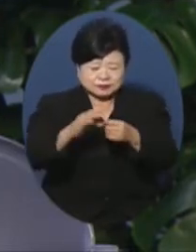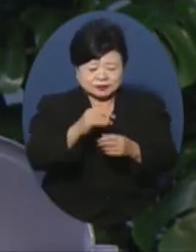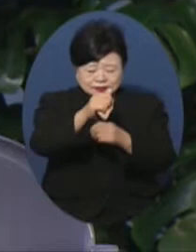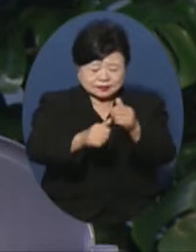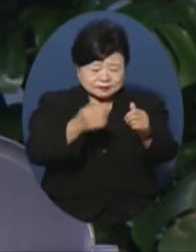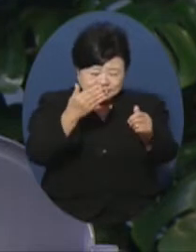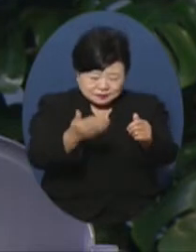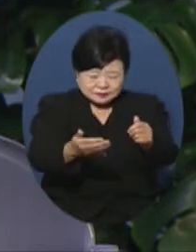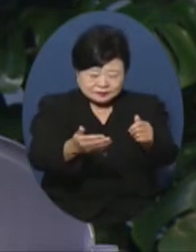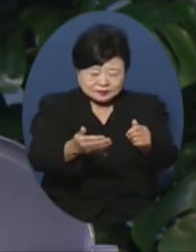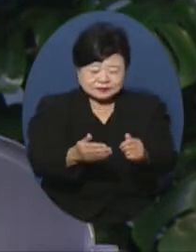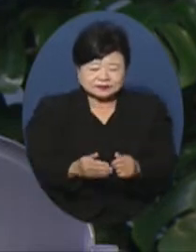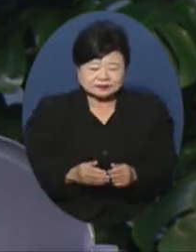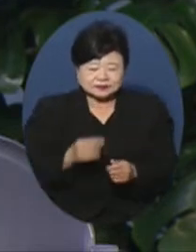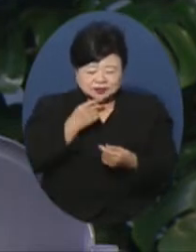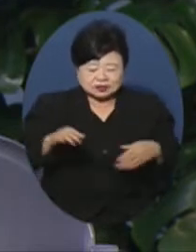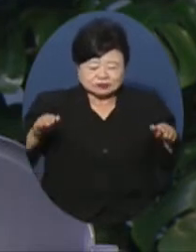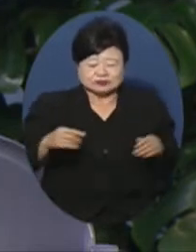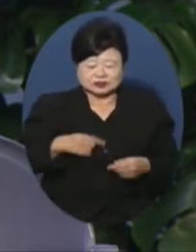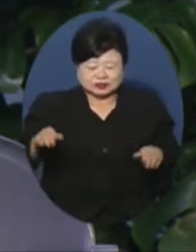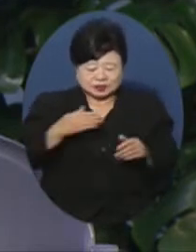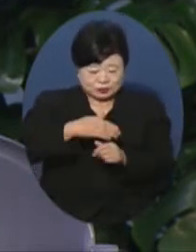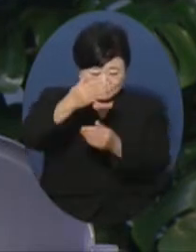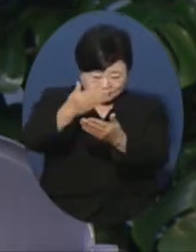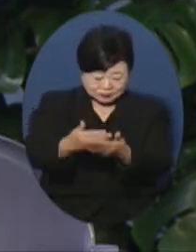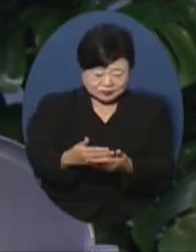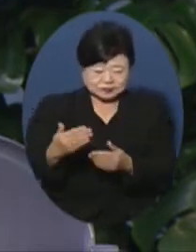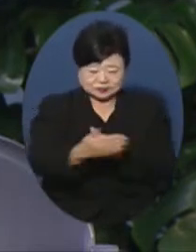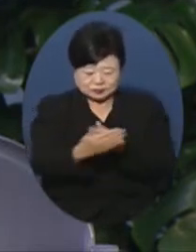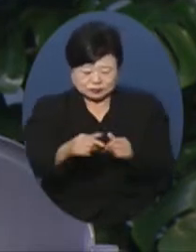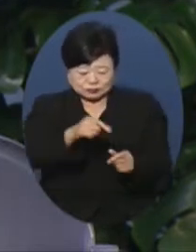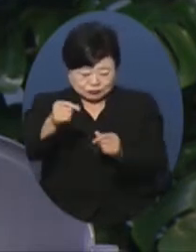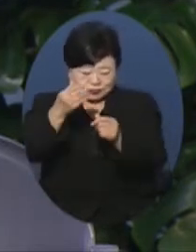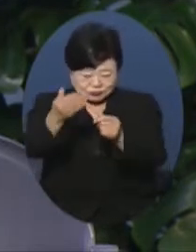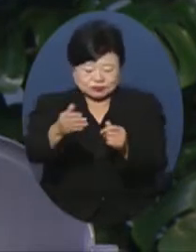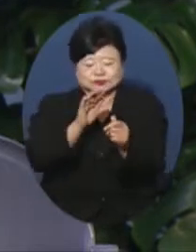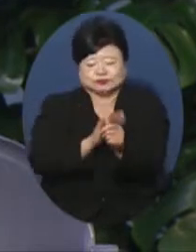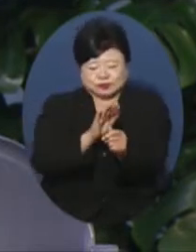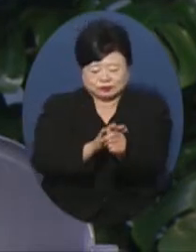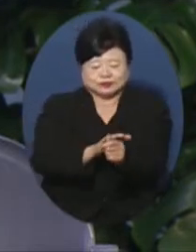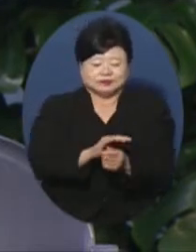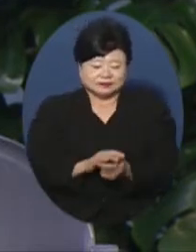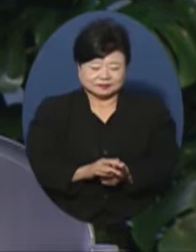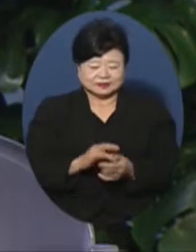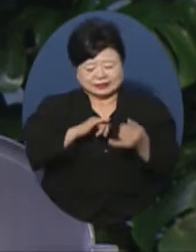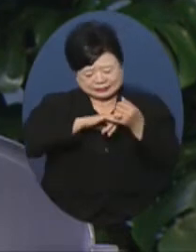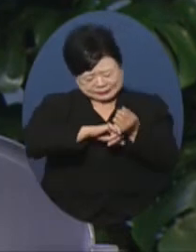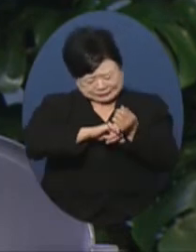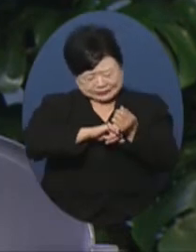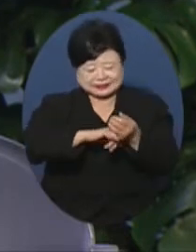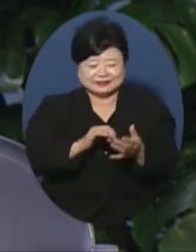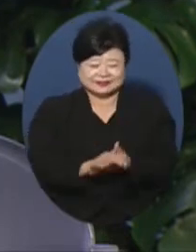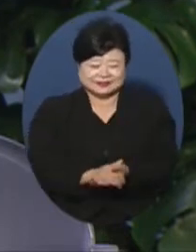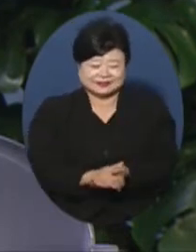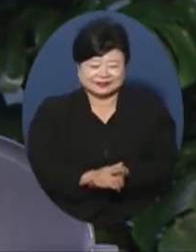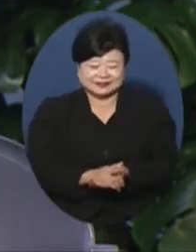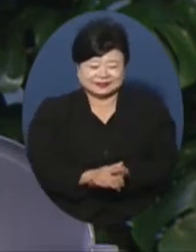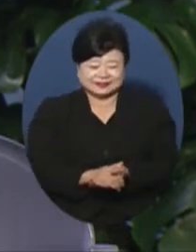기도하면 하나님께서 천군 천사를 보내 우리를 건져주시고 도와주시겠다고